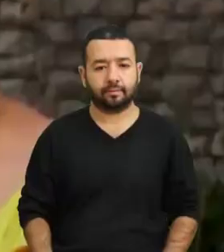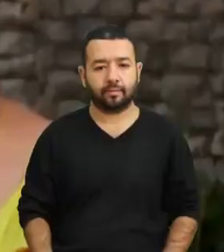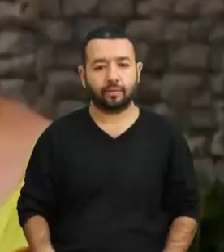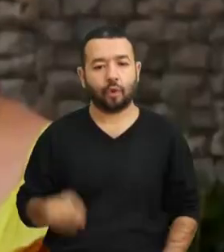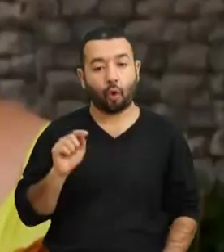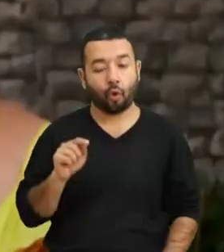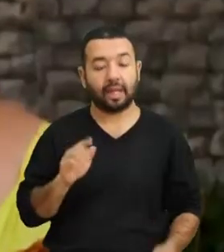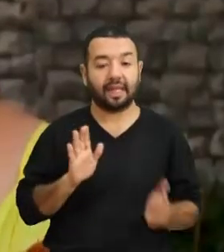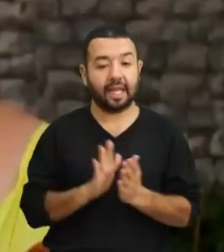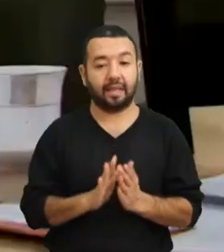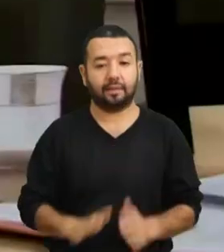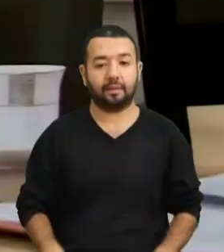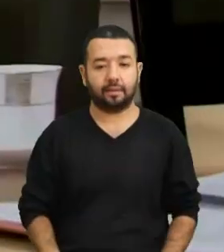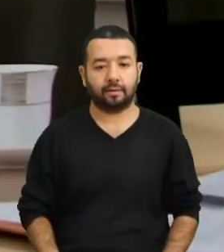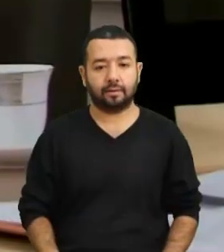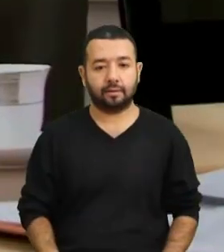Ondan da yakın.